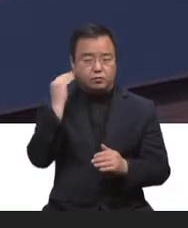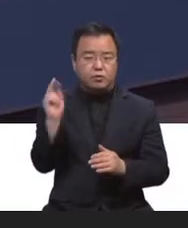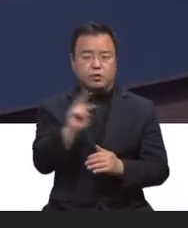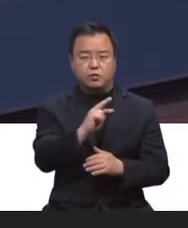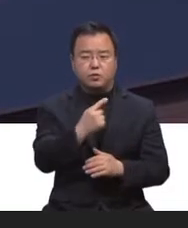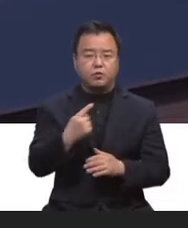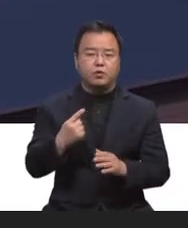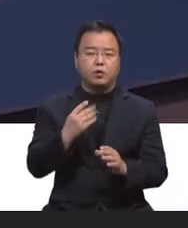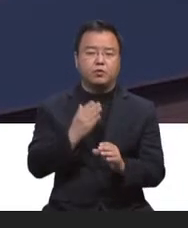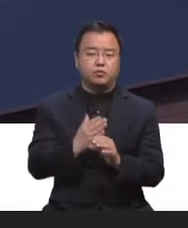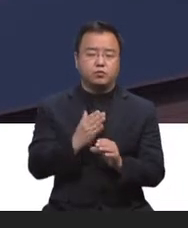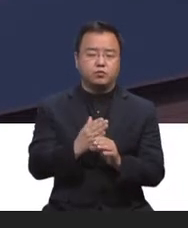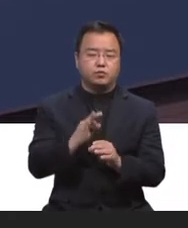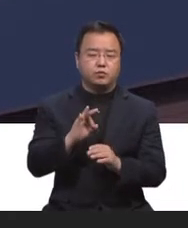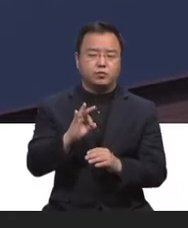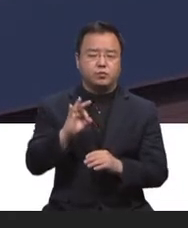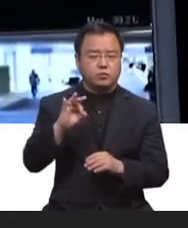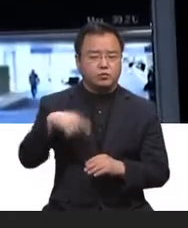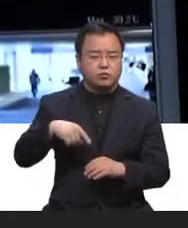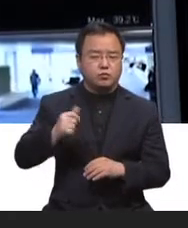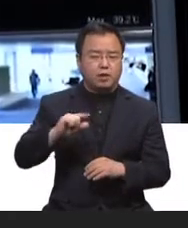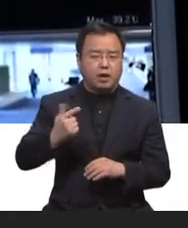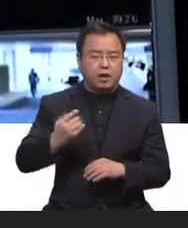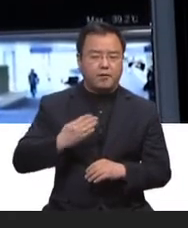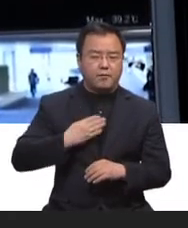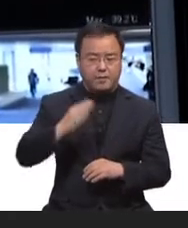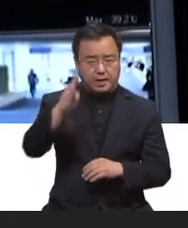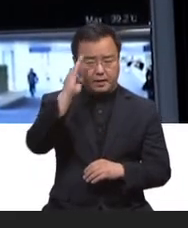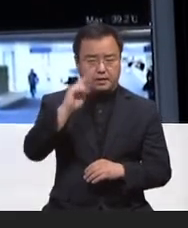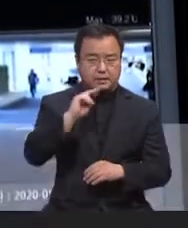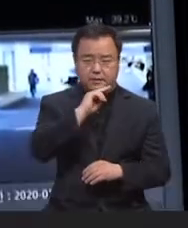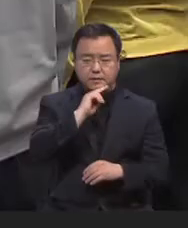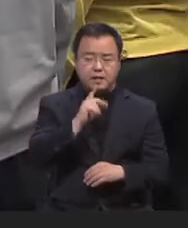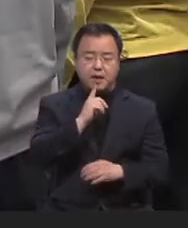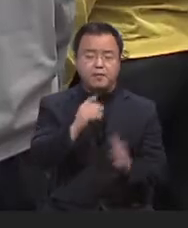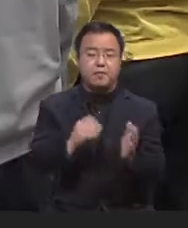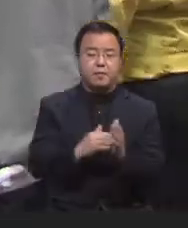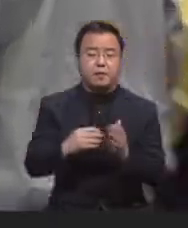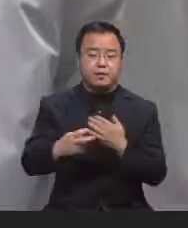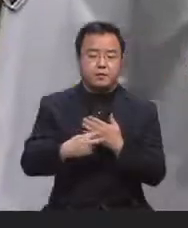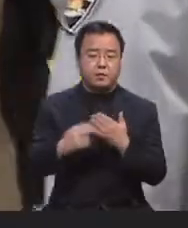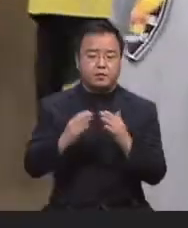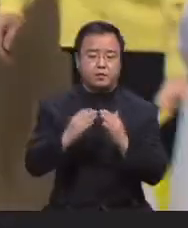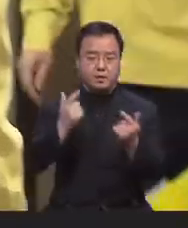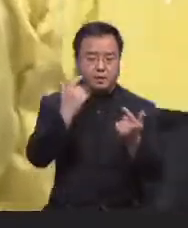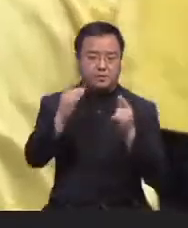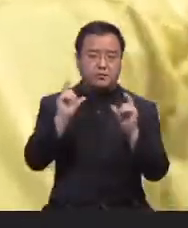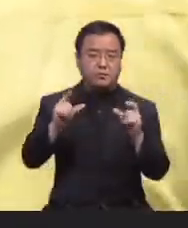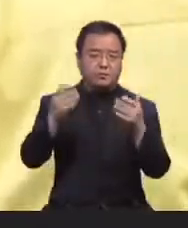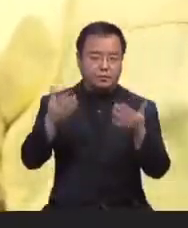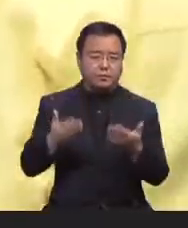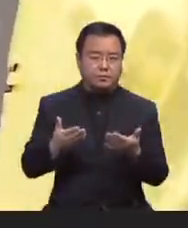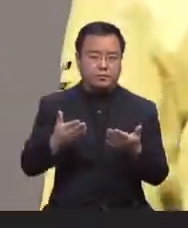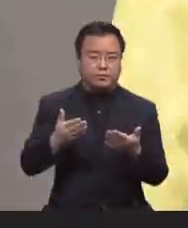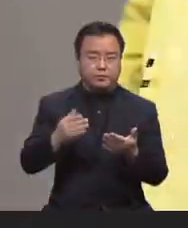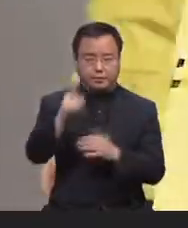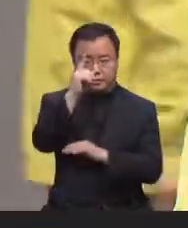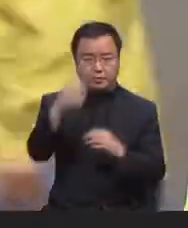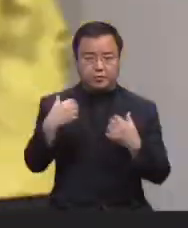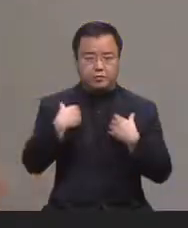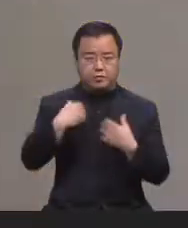증상이 확인됐고 보건소에서 확진 판정을 받았습니다 정부는 질병 확산을 막기 위해 적극 대응에